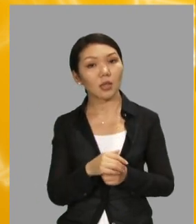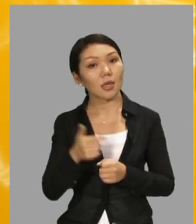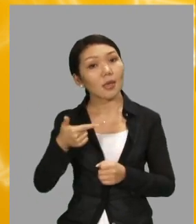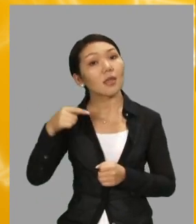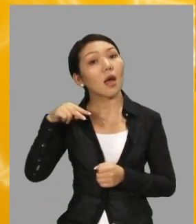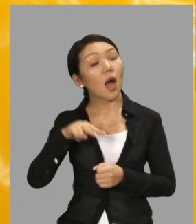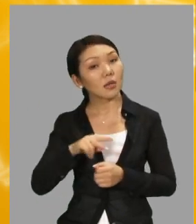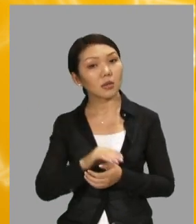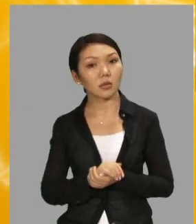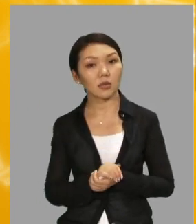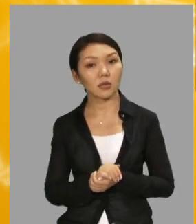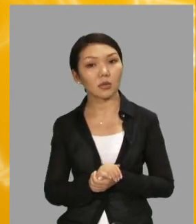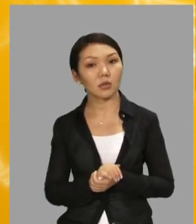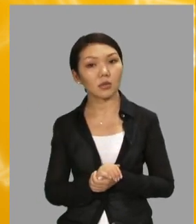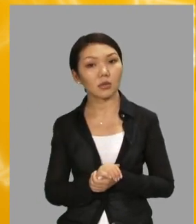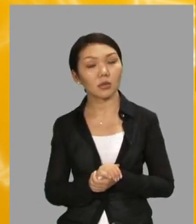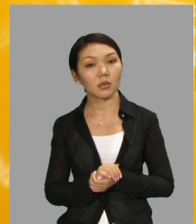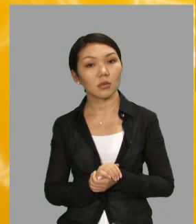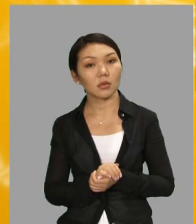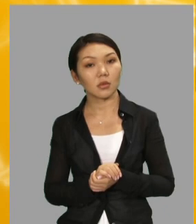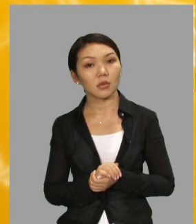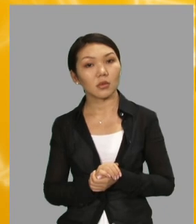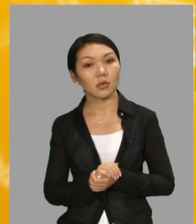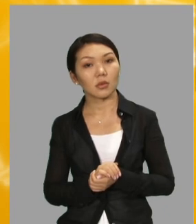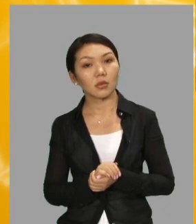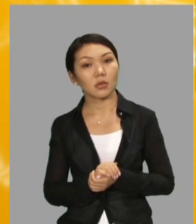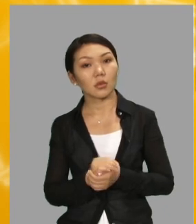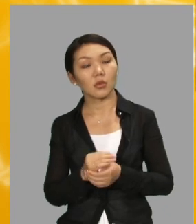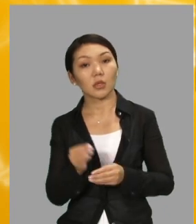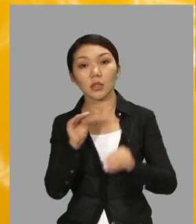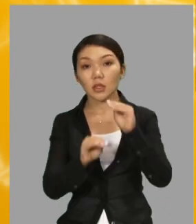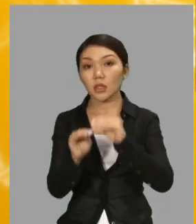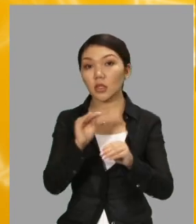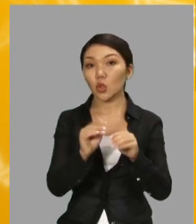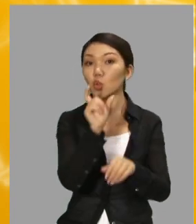гласный, и он образует слог.